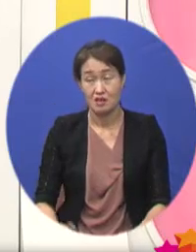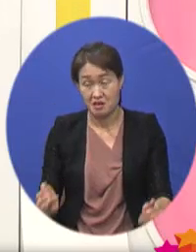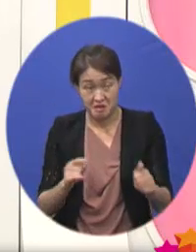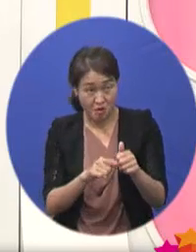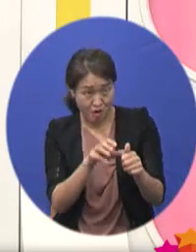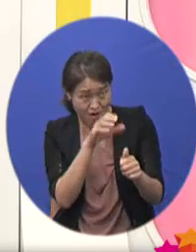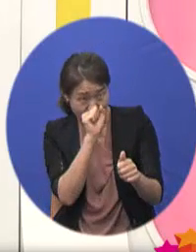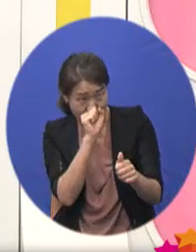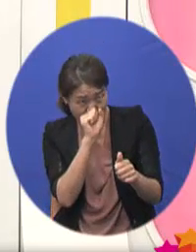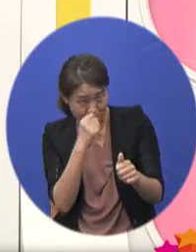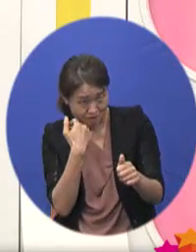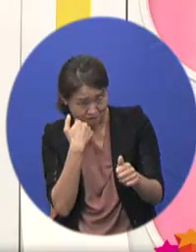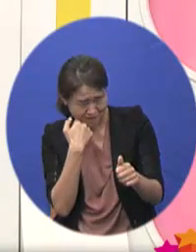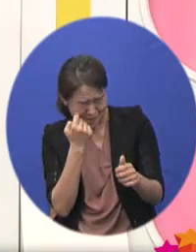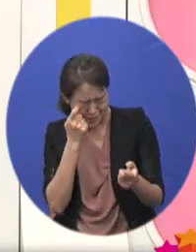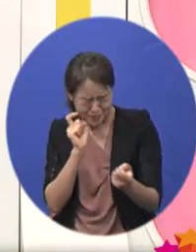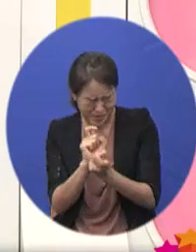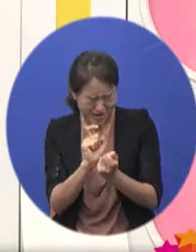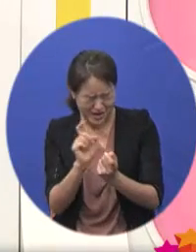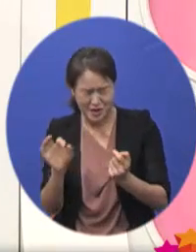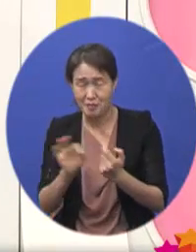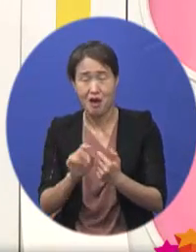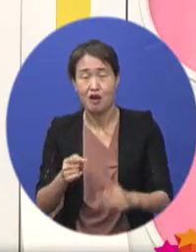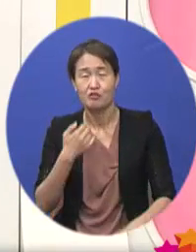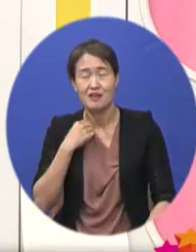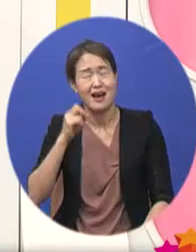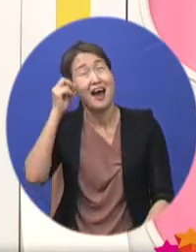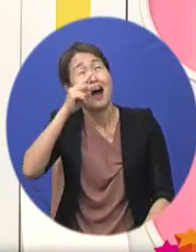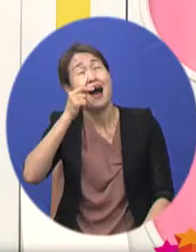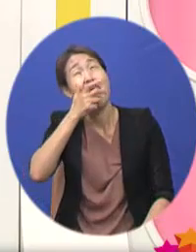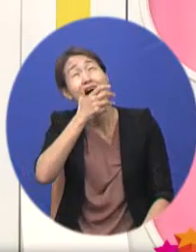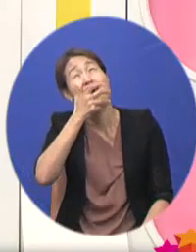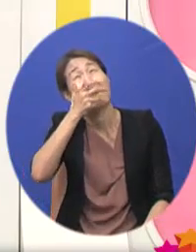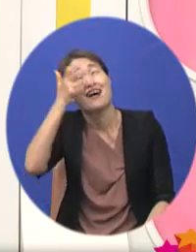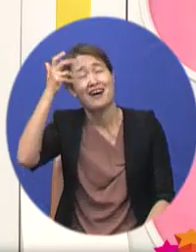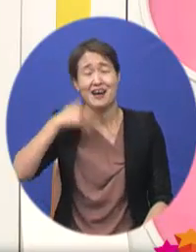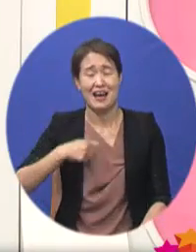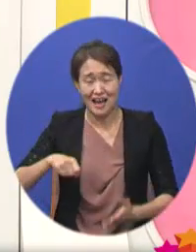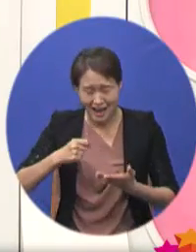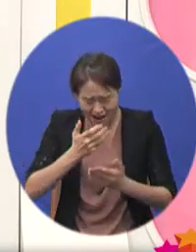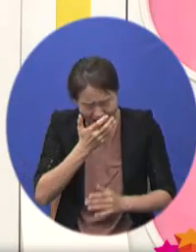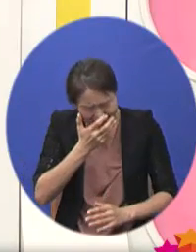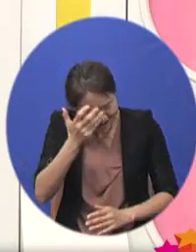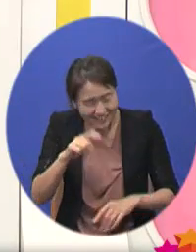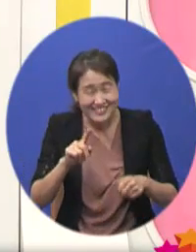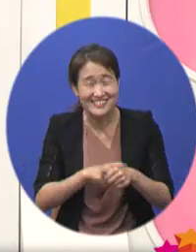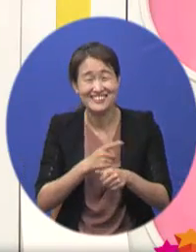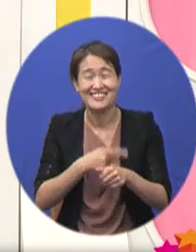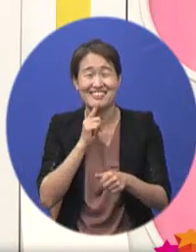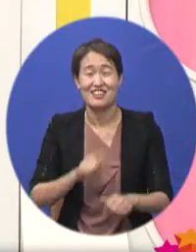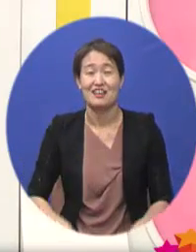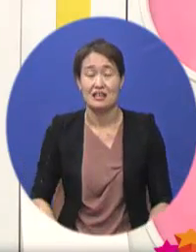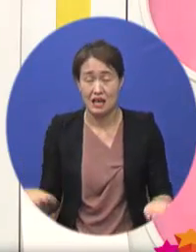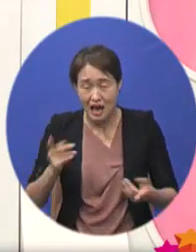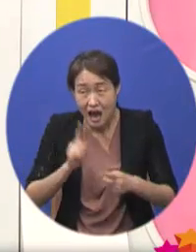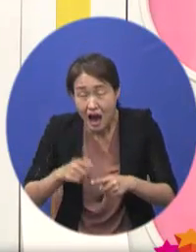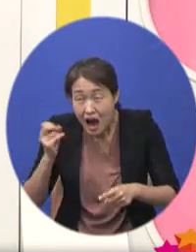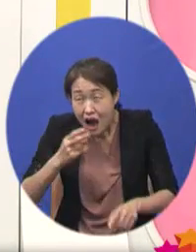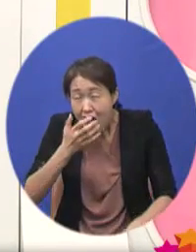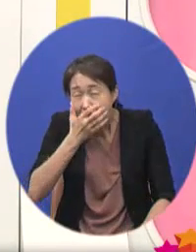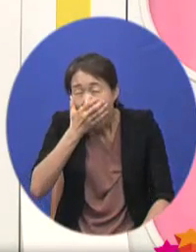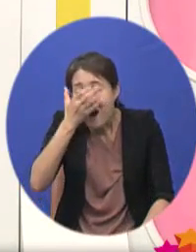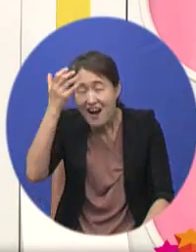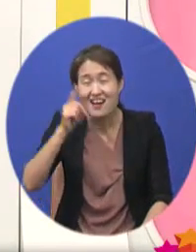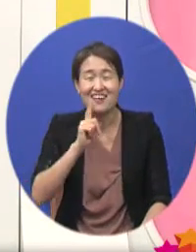뵈는 게 없어요. 이제 그 사람 사랑하는 사람만 눈에 그냥 찾아가도 보이고 그냥 어디 밥 먹다가도 보이고 예. 회사 일하다가도 갔다 그